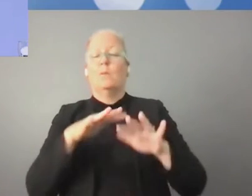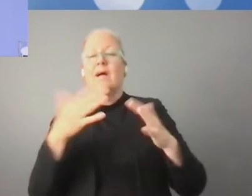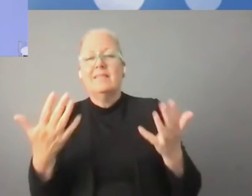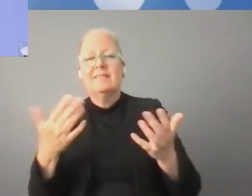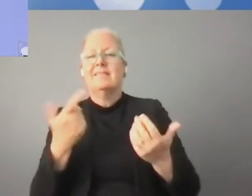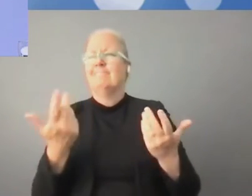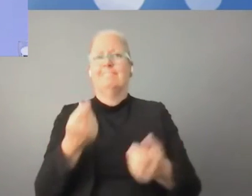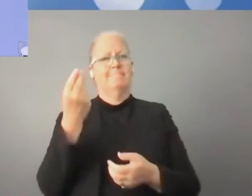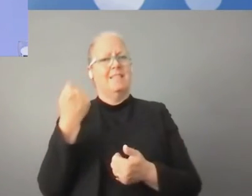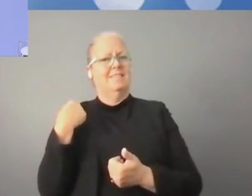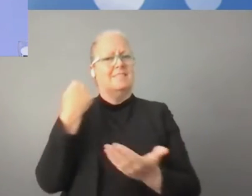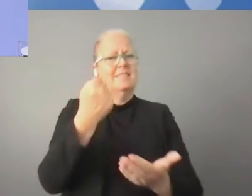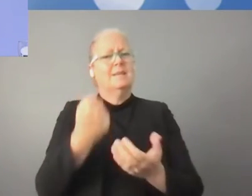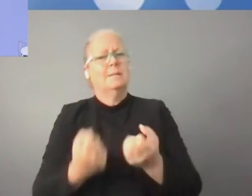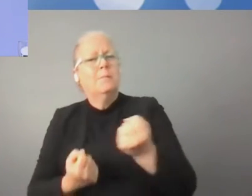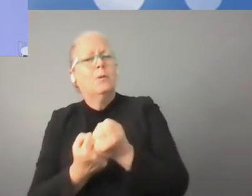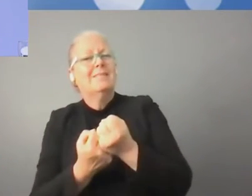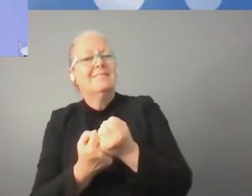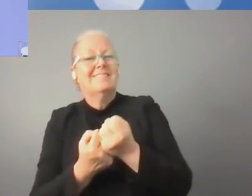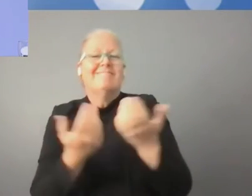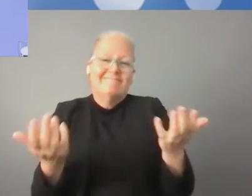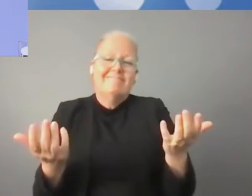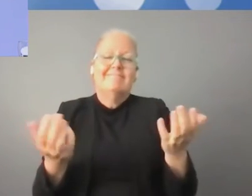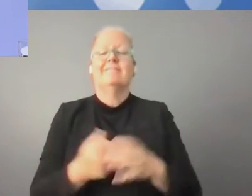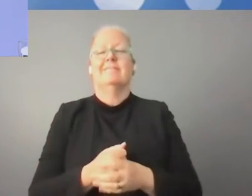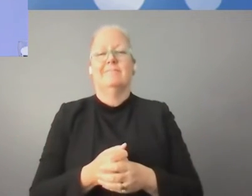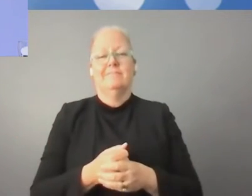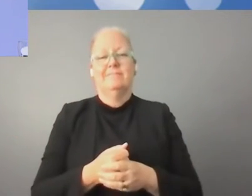также позаботиться о том, чтобы